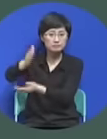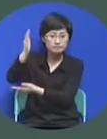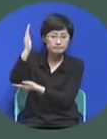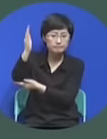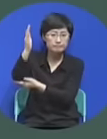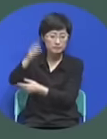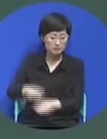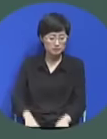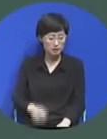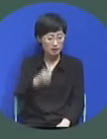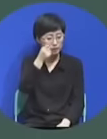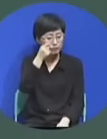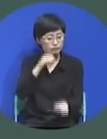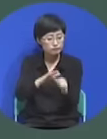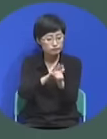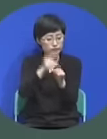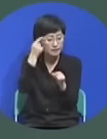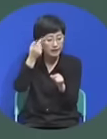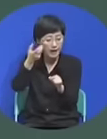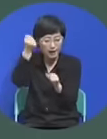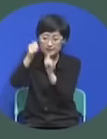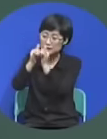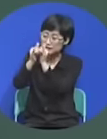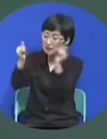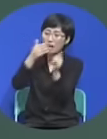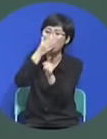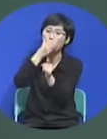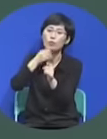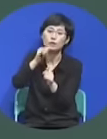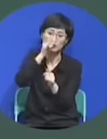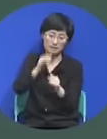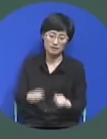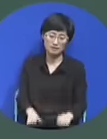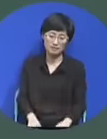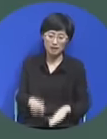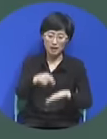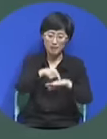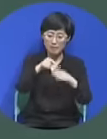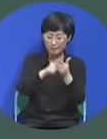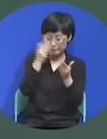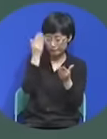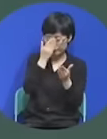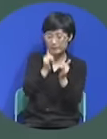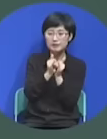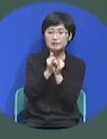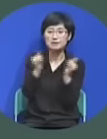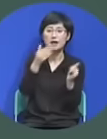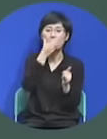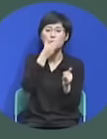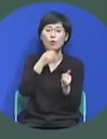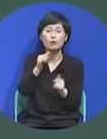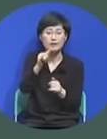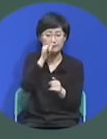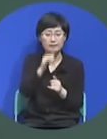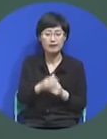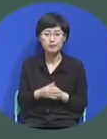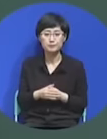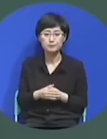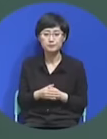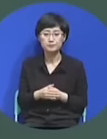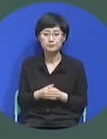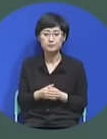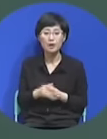是耶稣这样想. 긍휼히 여기는 자가 복이 있다. 而且怜恤人的人有福了. 마음이 청결한 자 복이 있다.